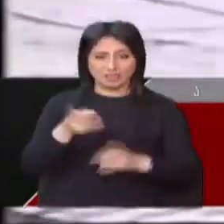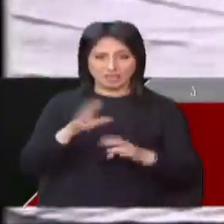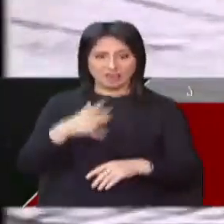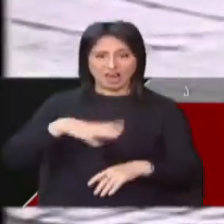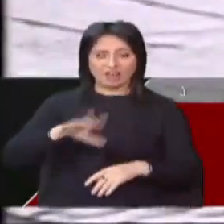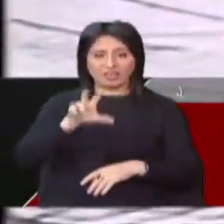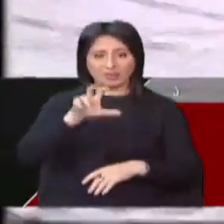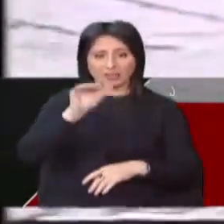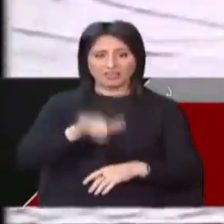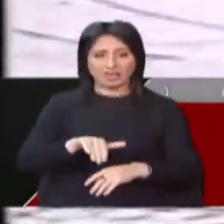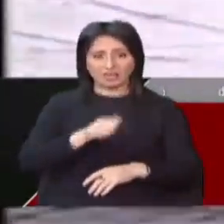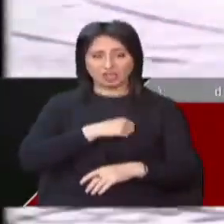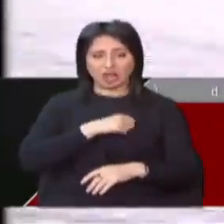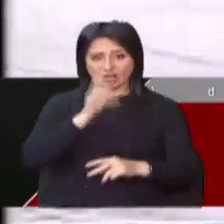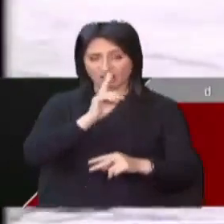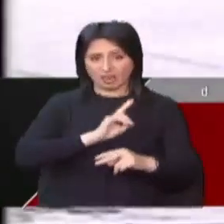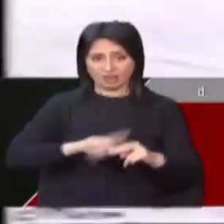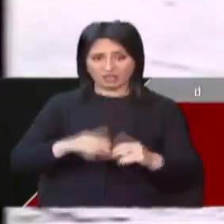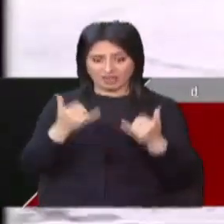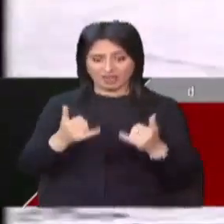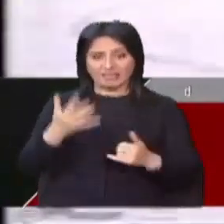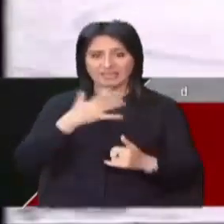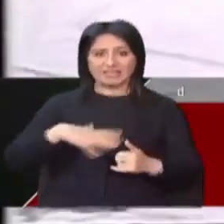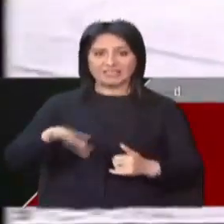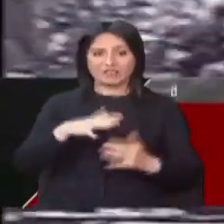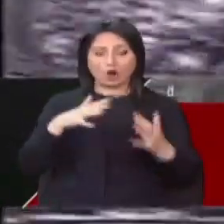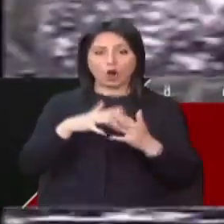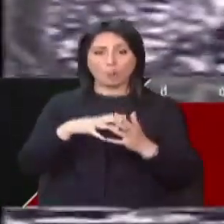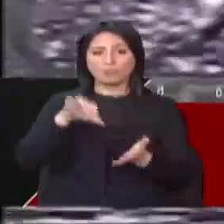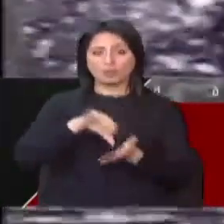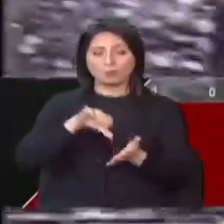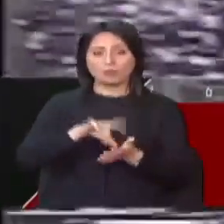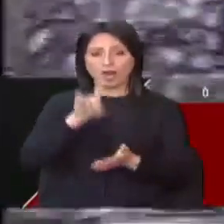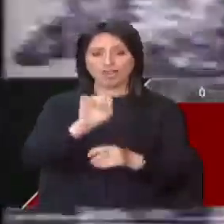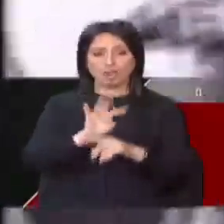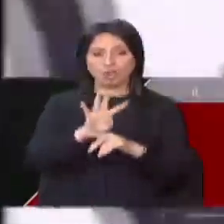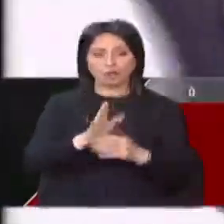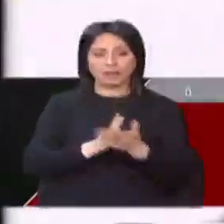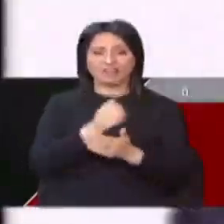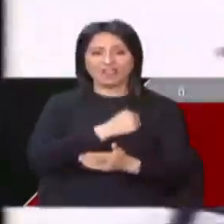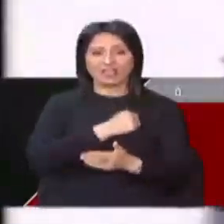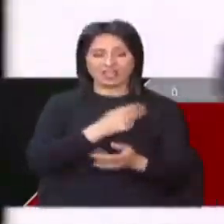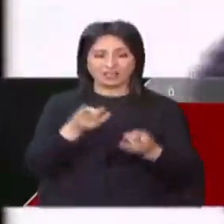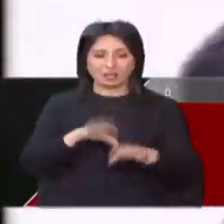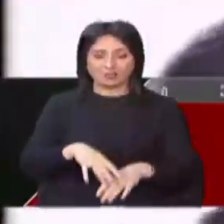ქვეყანამ 300,000-მდე ჯარისკაცი დაკარგა. დღეს საქართველოში ომში მონაწილე 114 ვეტერანი ცხოვრობს.